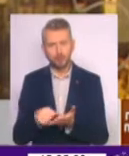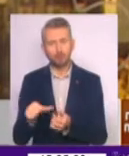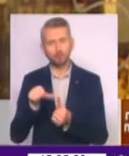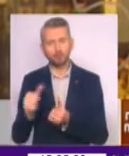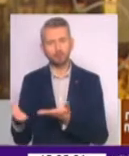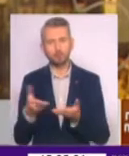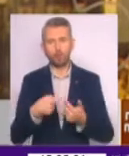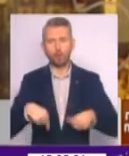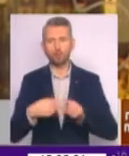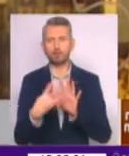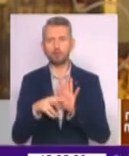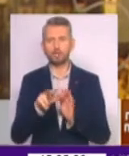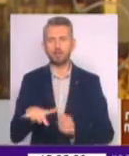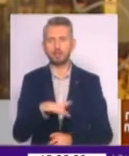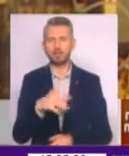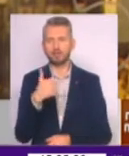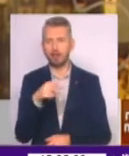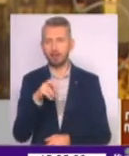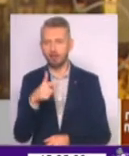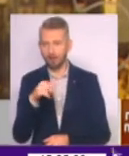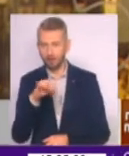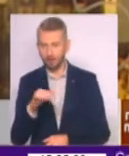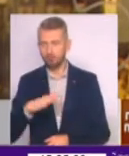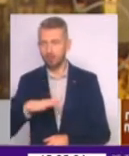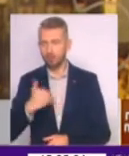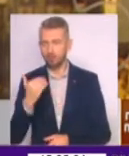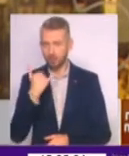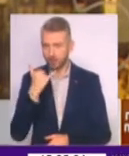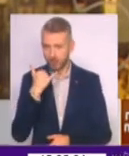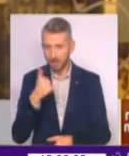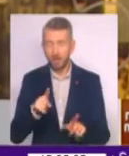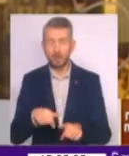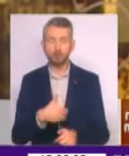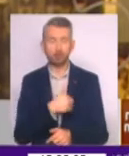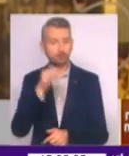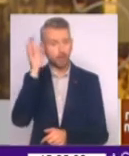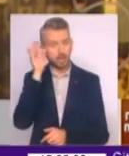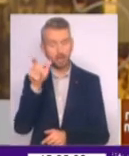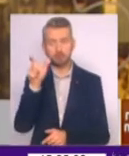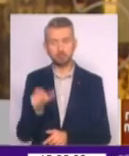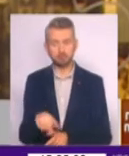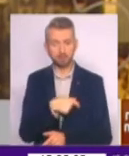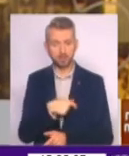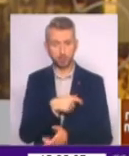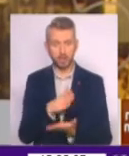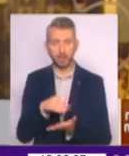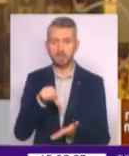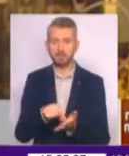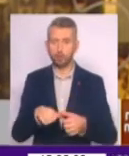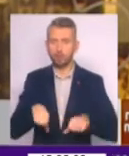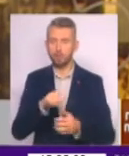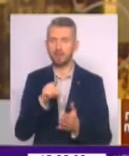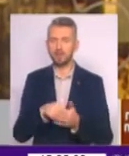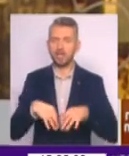це масив Галагани. Ми чекаємо сьогодні саме на ваші дзвінки. І також я хочу нагадати, що пан Сергій є представником комісії з